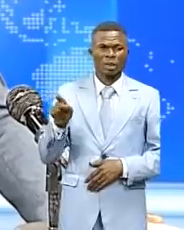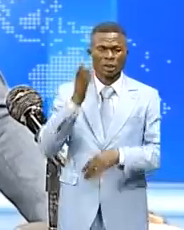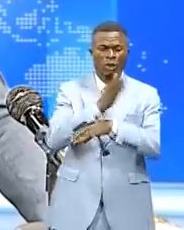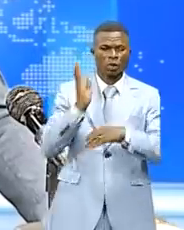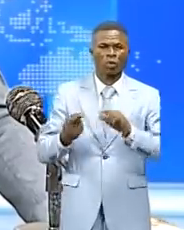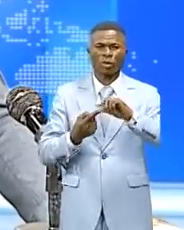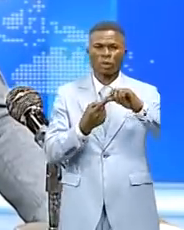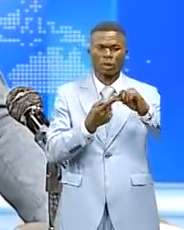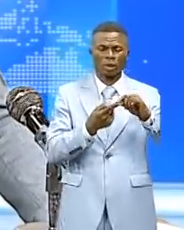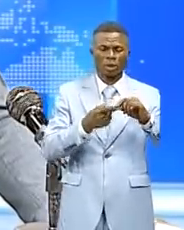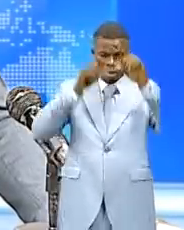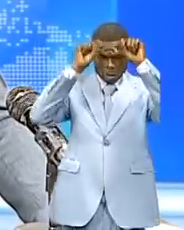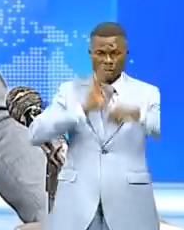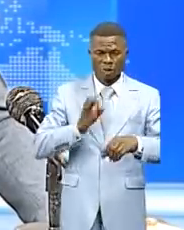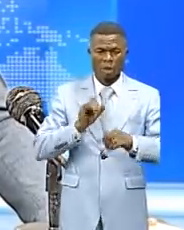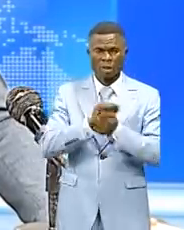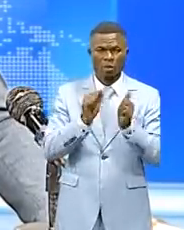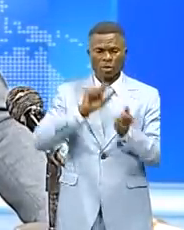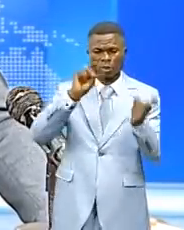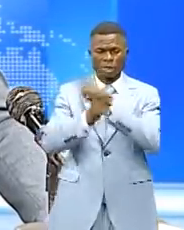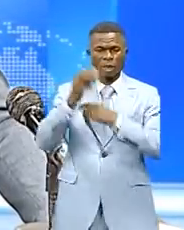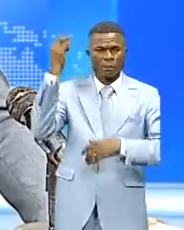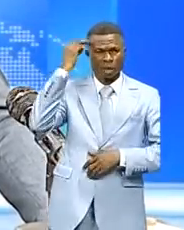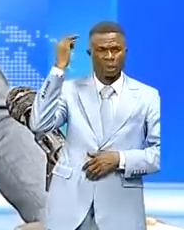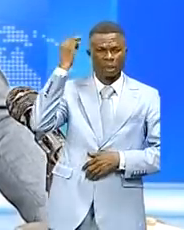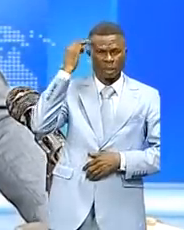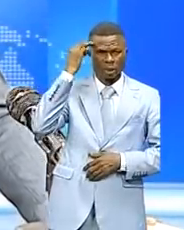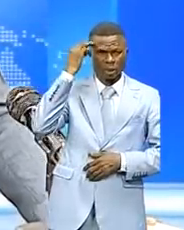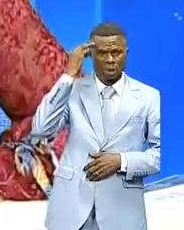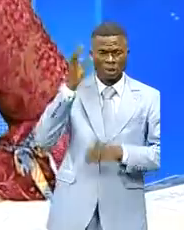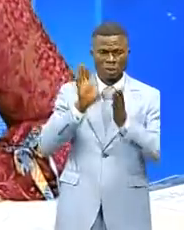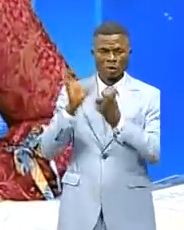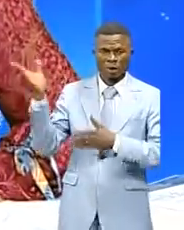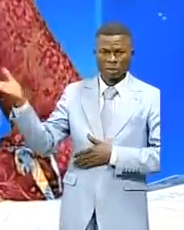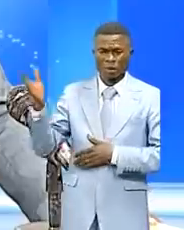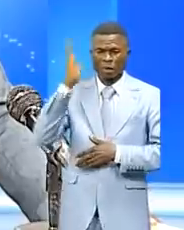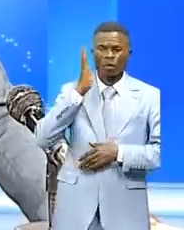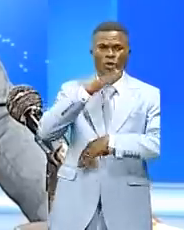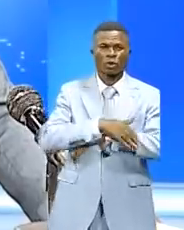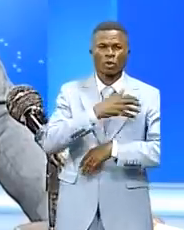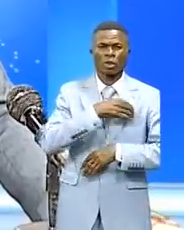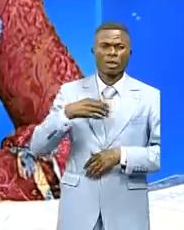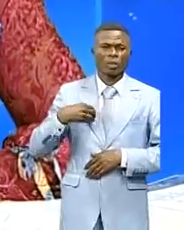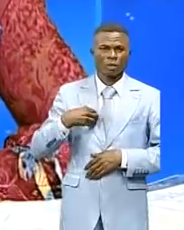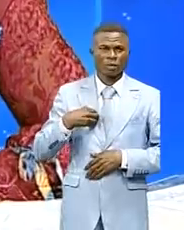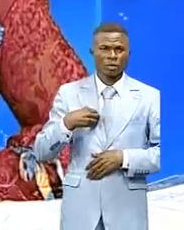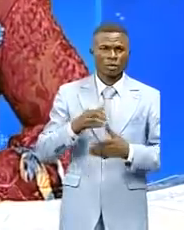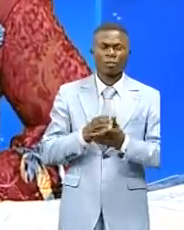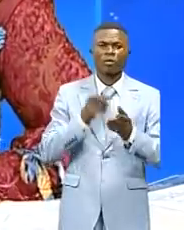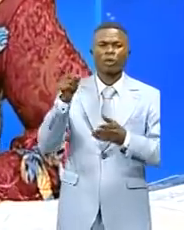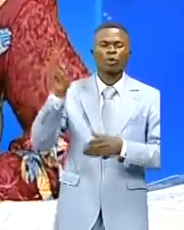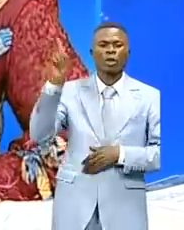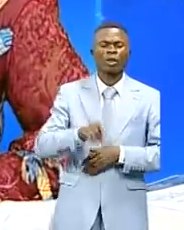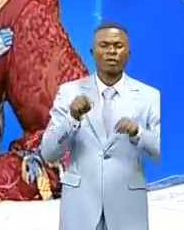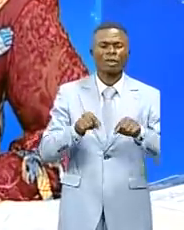spécial du chef de l'état en matière de changement de mentalité bon sens le conseiller bonsoir madame sont bannis et dites moi et quel bouffon vous